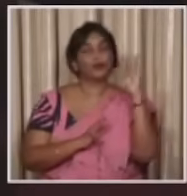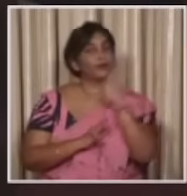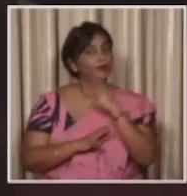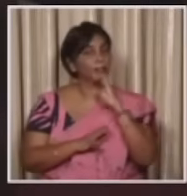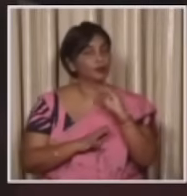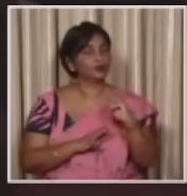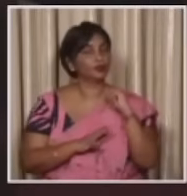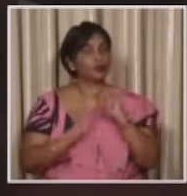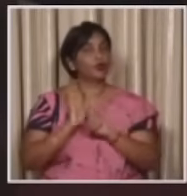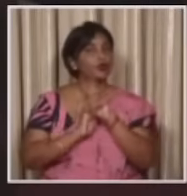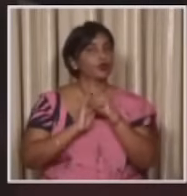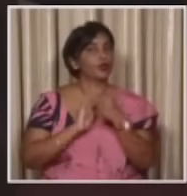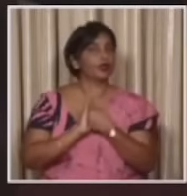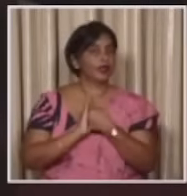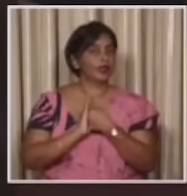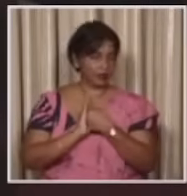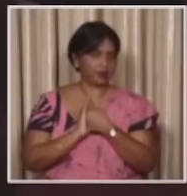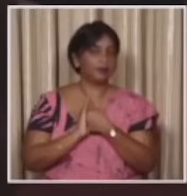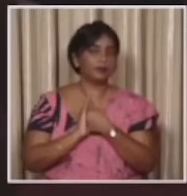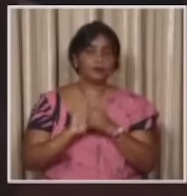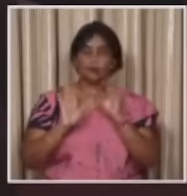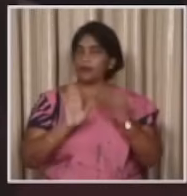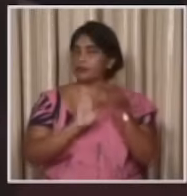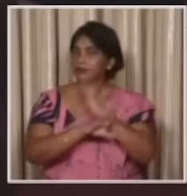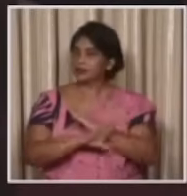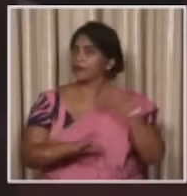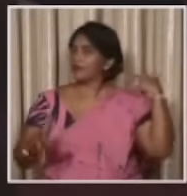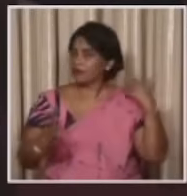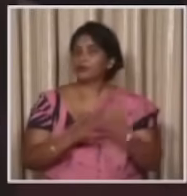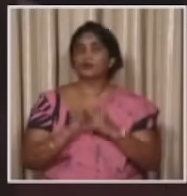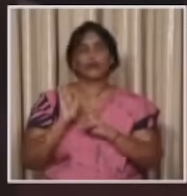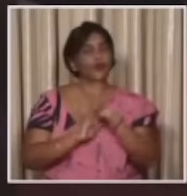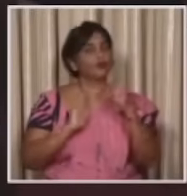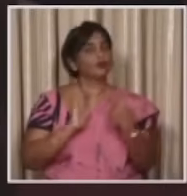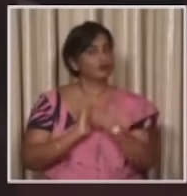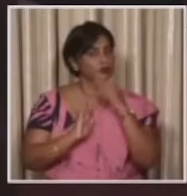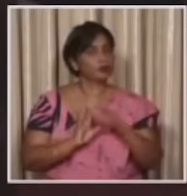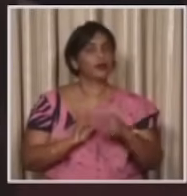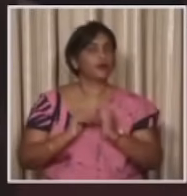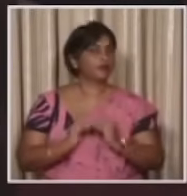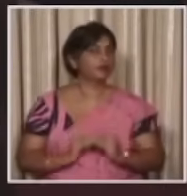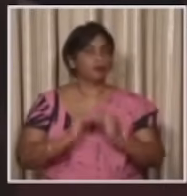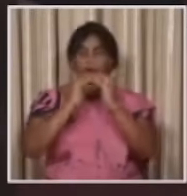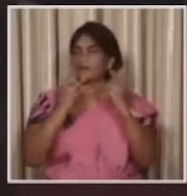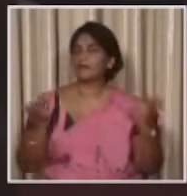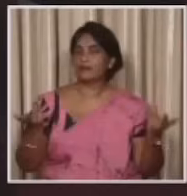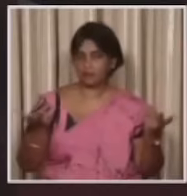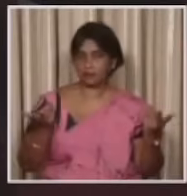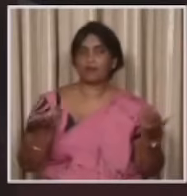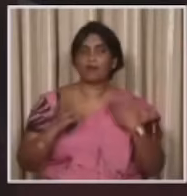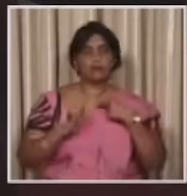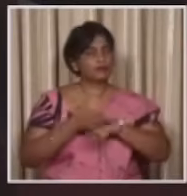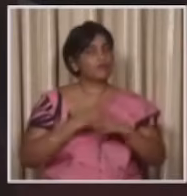සුළං විභවයන් තියෙන උතුරු නැගෙනහිර පළාත්වල. හැබැයි පහුගිය ඉතිහාසෙම උතුරු නැගෙනහිර පළාත්වල මේක සංවර්ධනය කළා නැහැ. අපේ